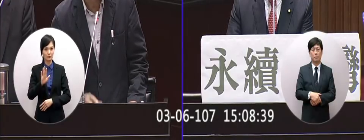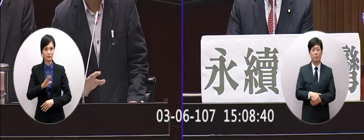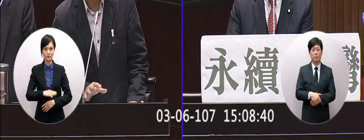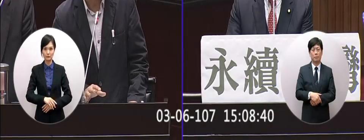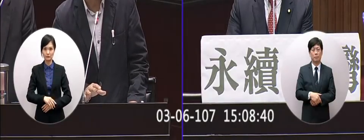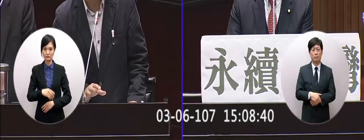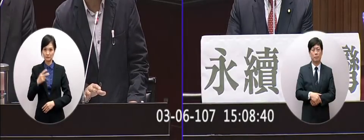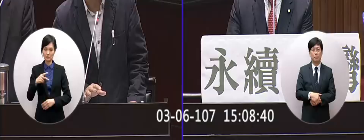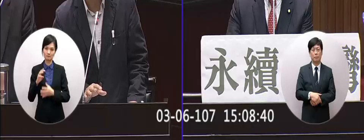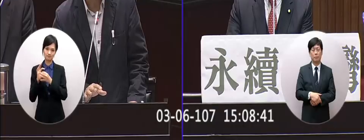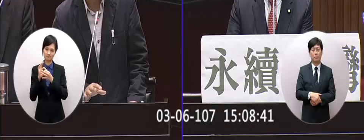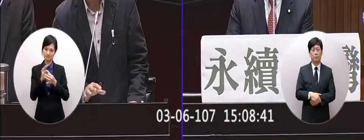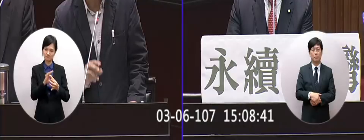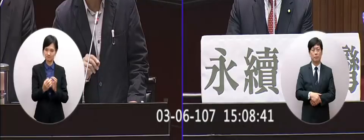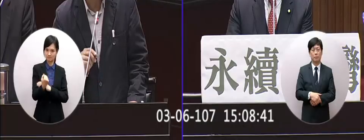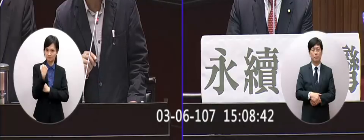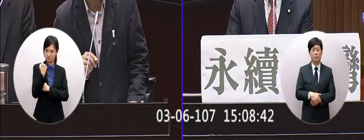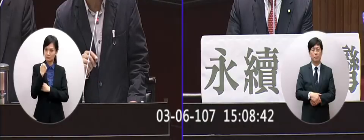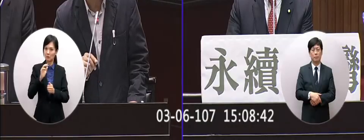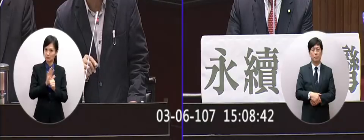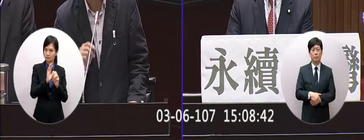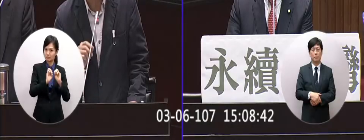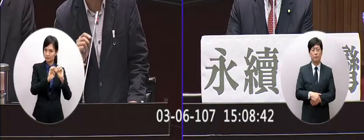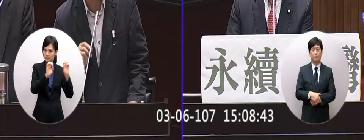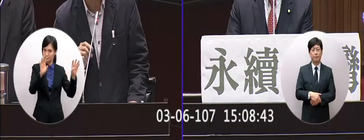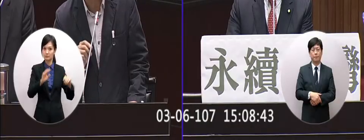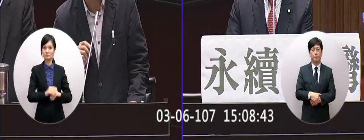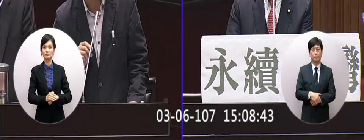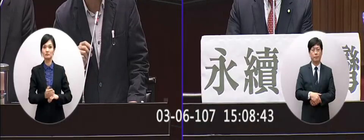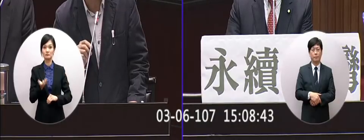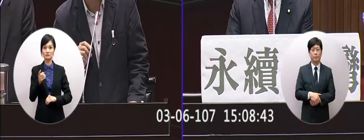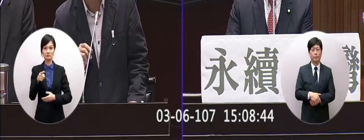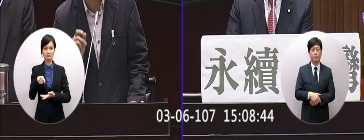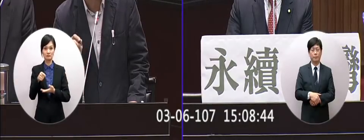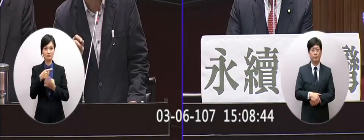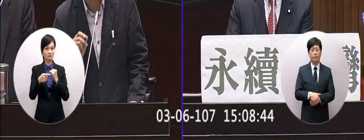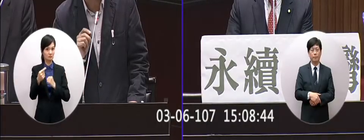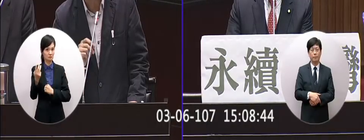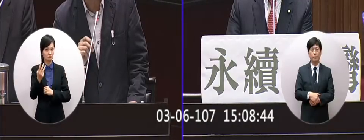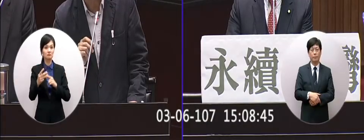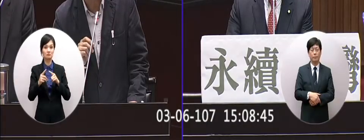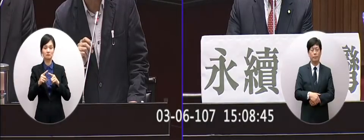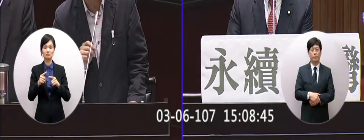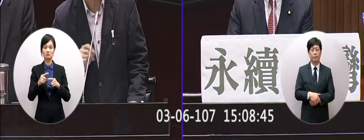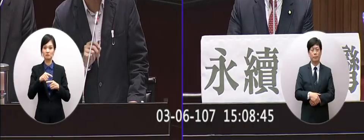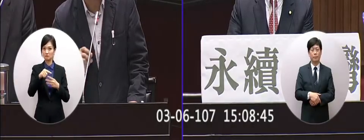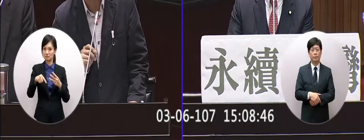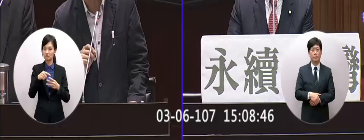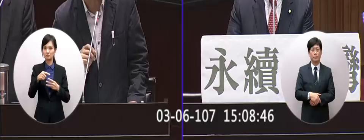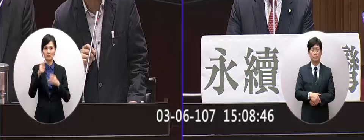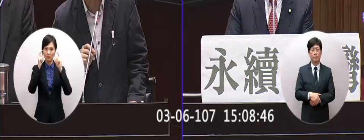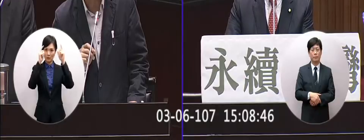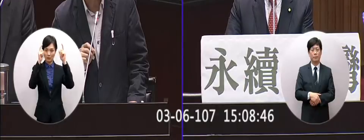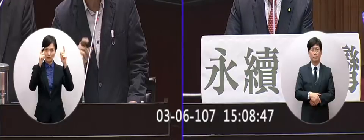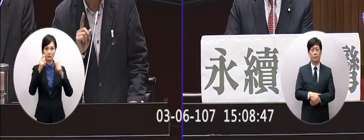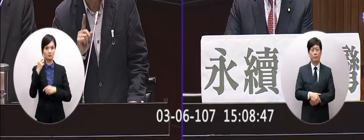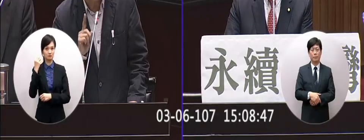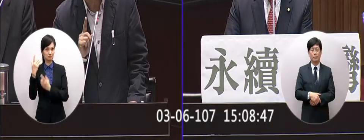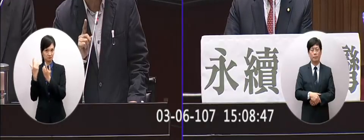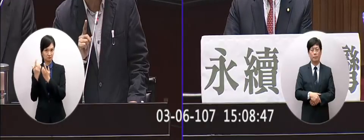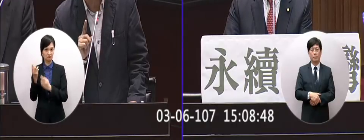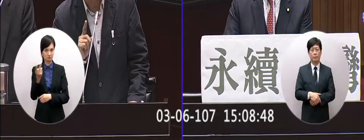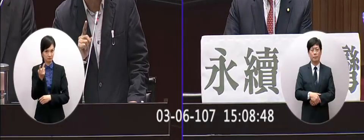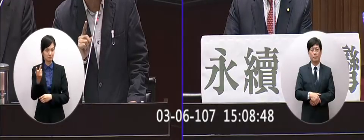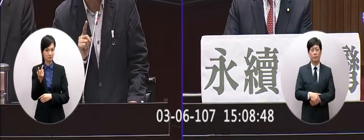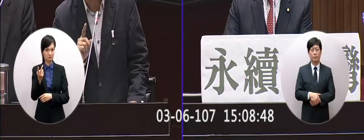也一直努力的在推动。刚才你提到的那个三建哈，确实高雄跟新北已经开始启动了。那如果